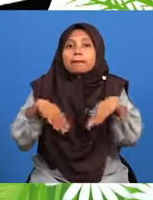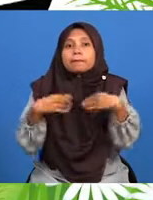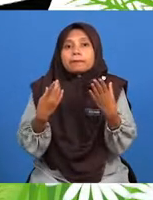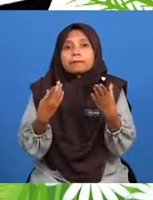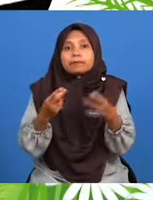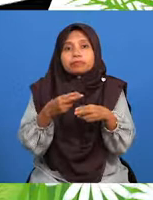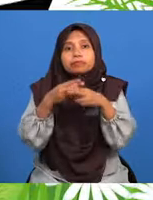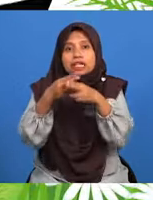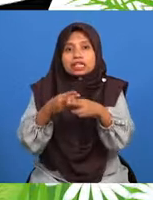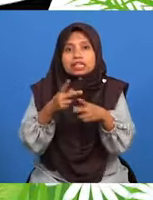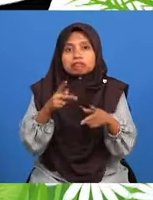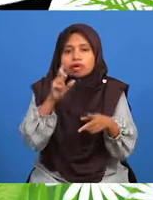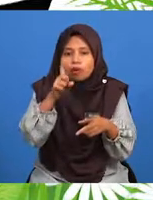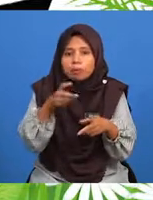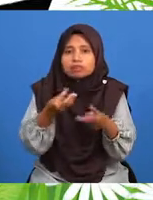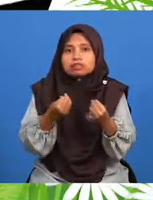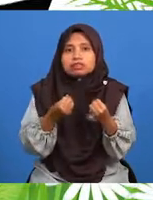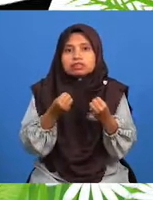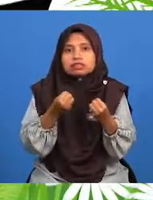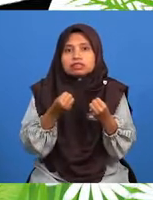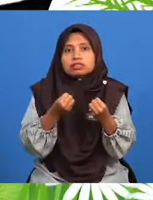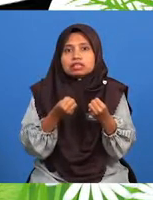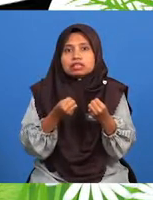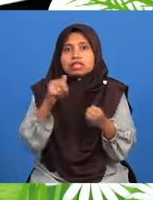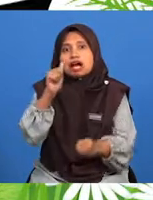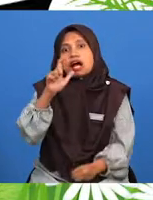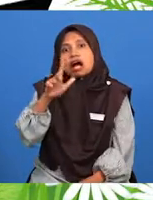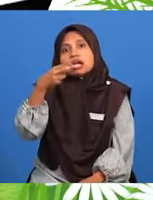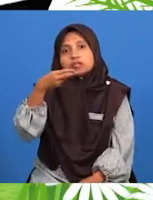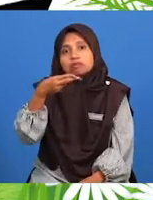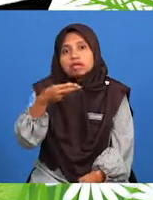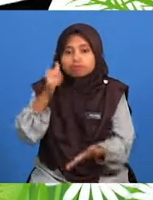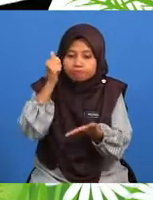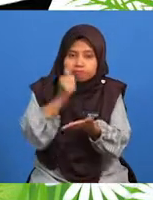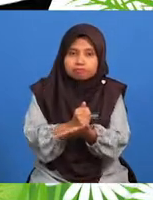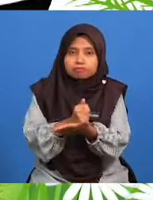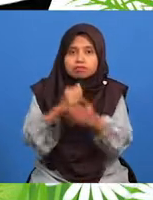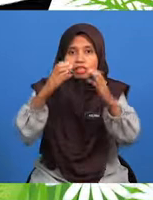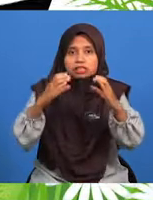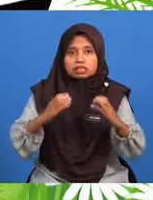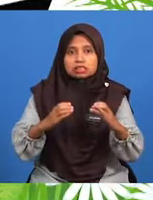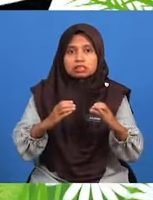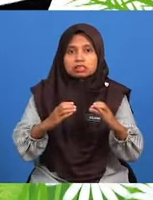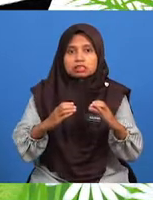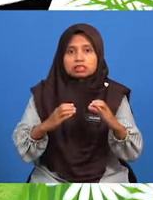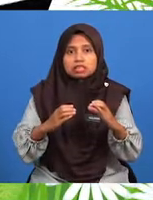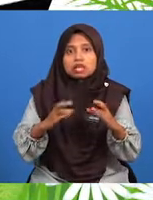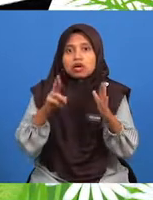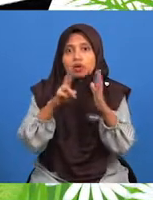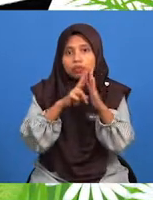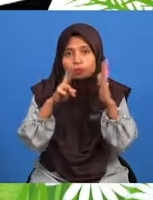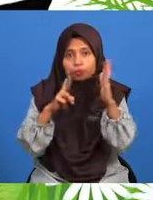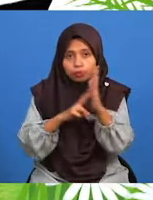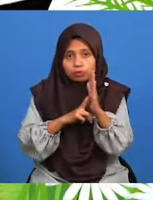Bagaimanakah pula hendak memastikan sesuatu akad al-hibah itu adalah sah? Caranya ialah rukun